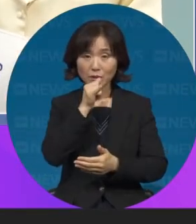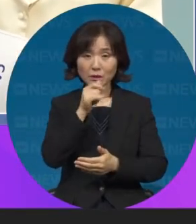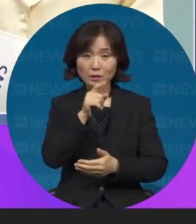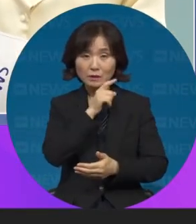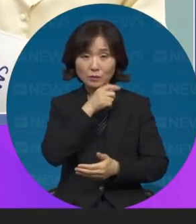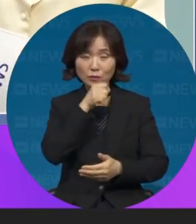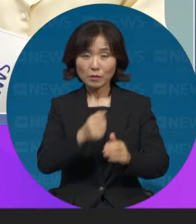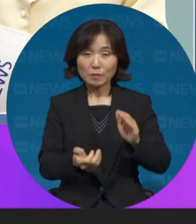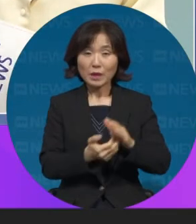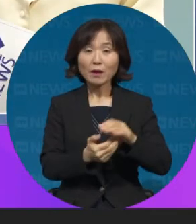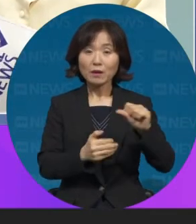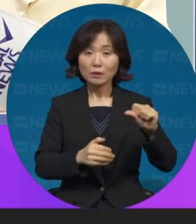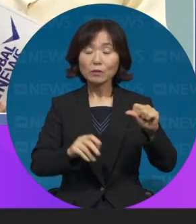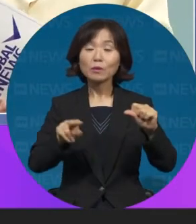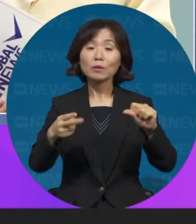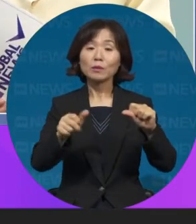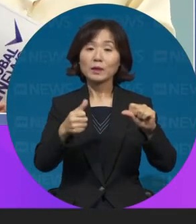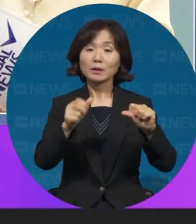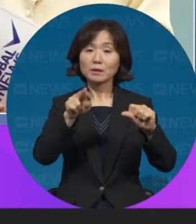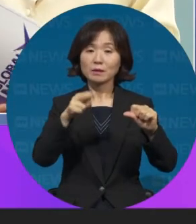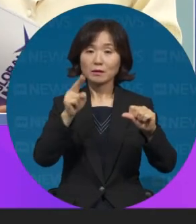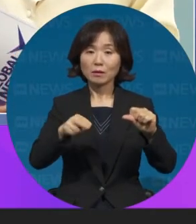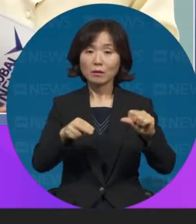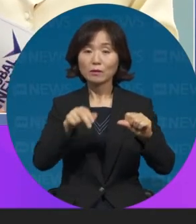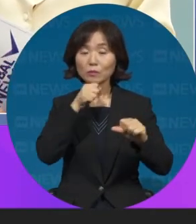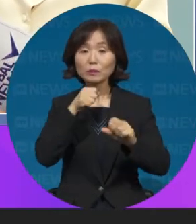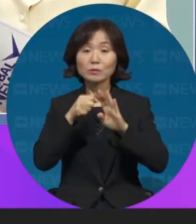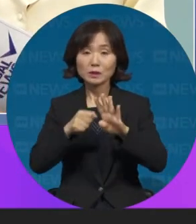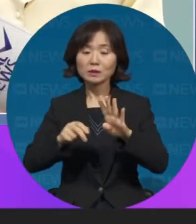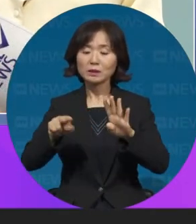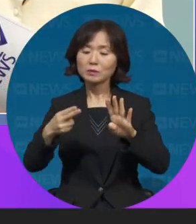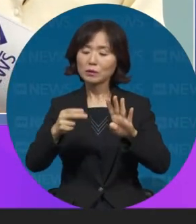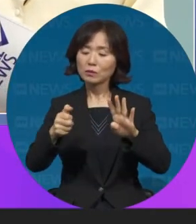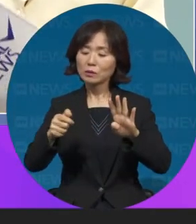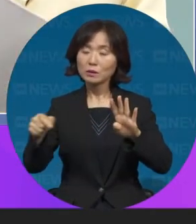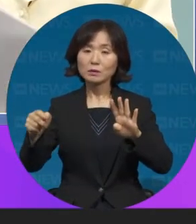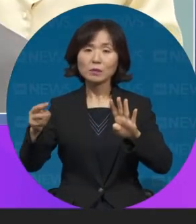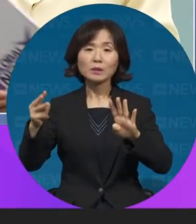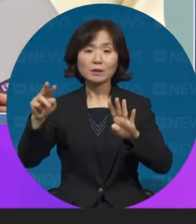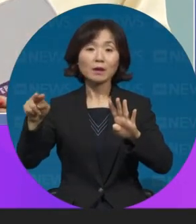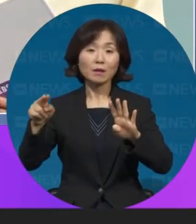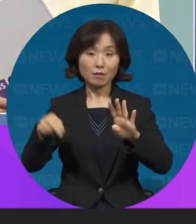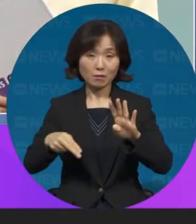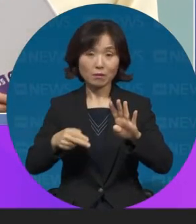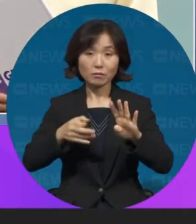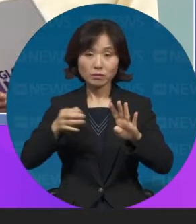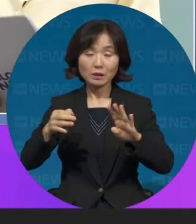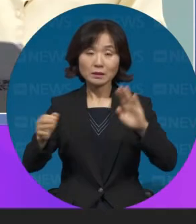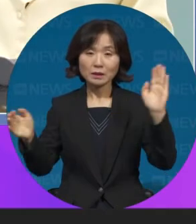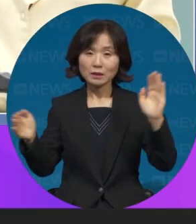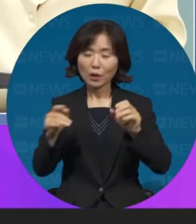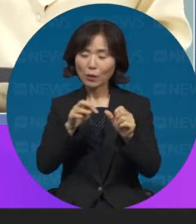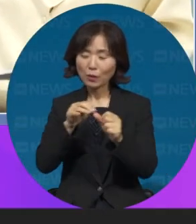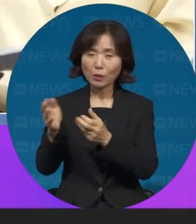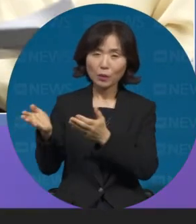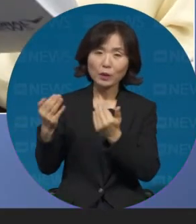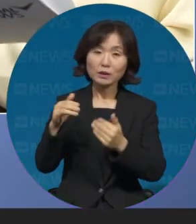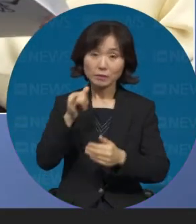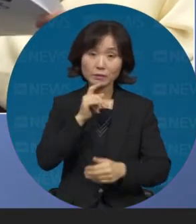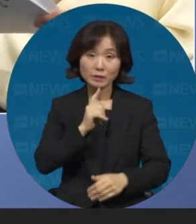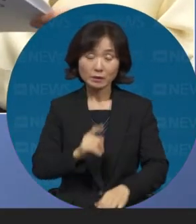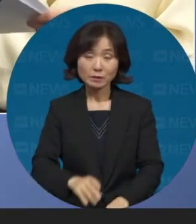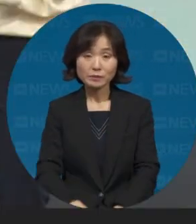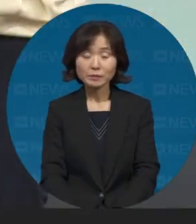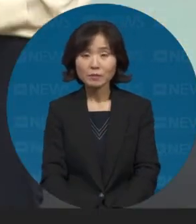높은 A점수는 500달러, B점수는 250에서 300달러 등을 부르면서 학생들을 유혹했다고 합니다. 아,